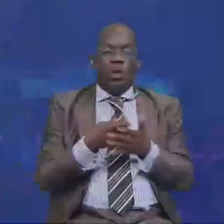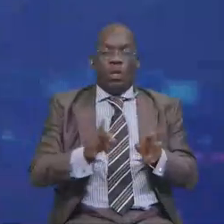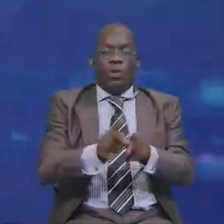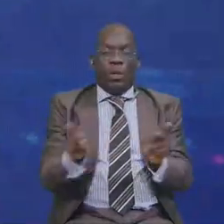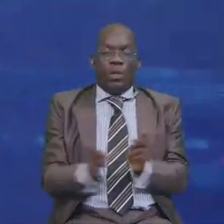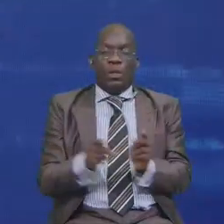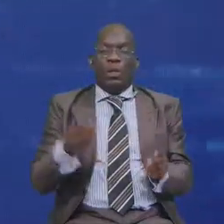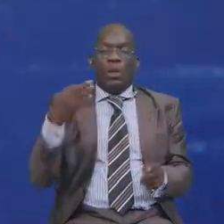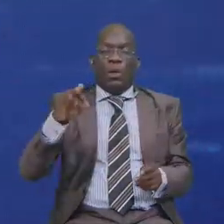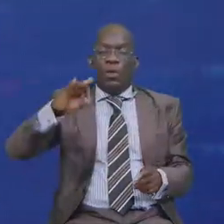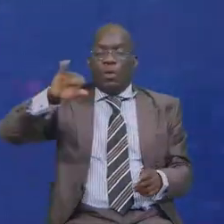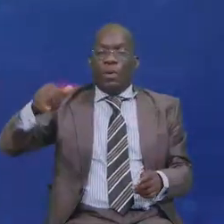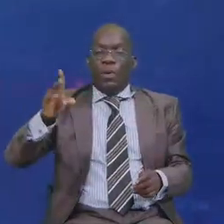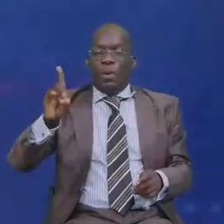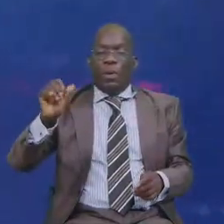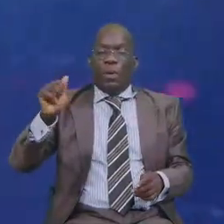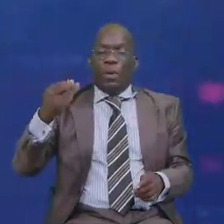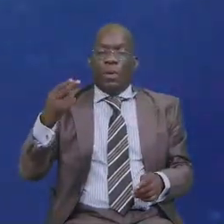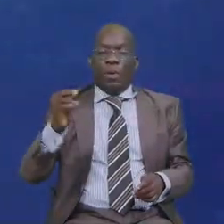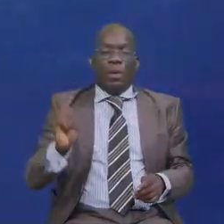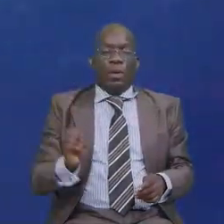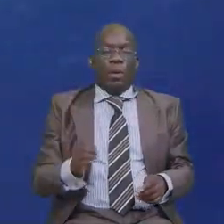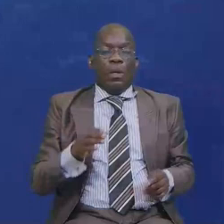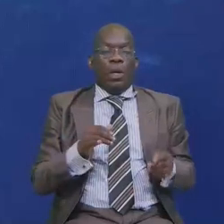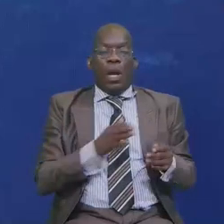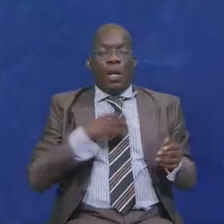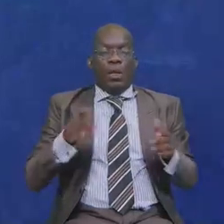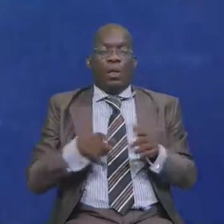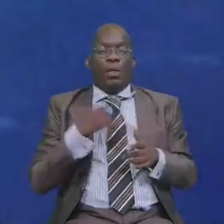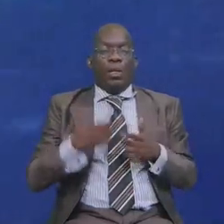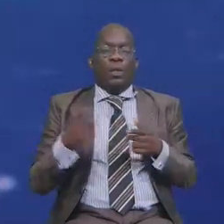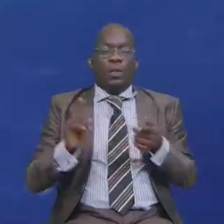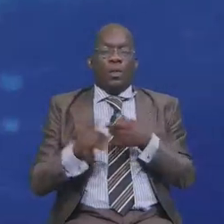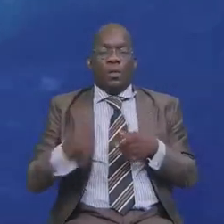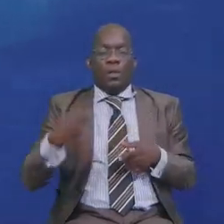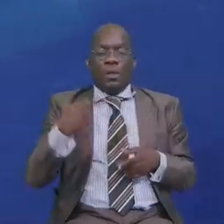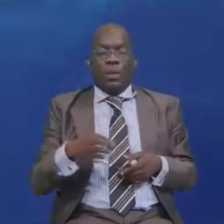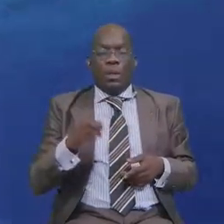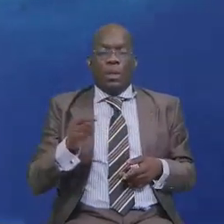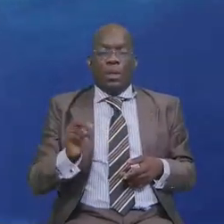la repentance et la conversion à Dieu avec la